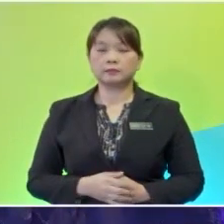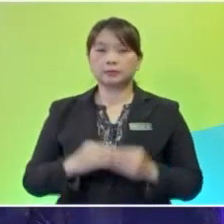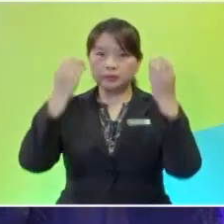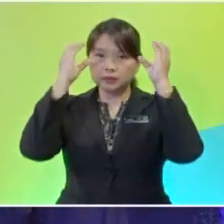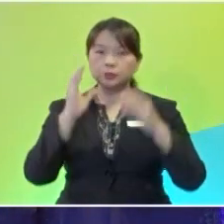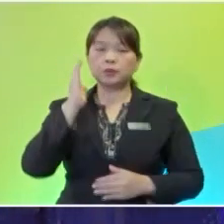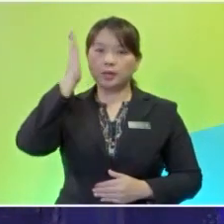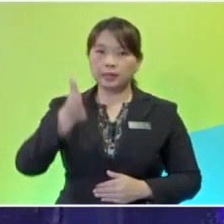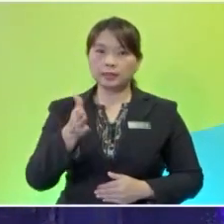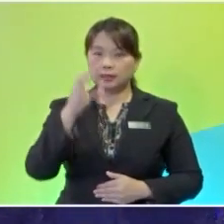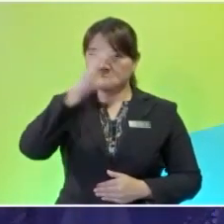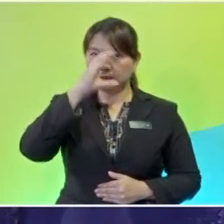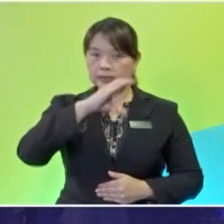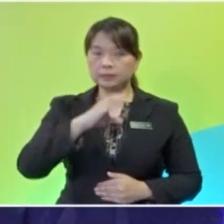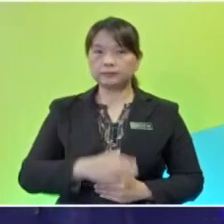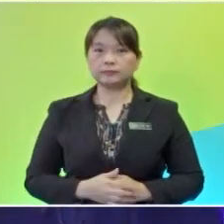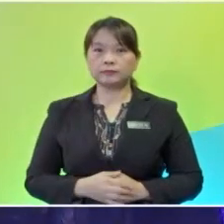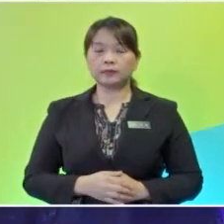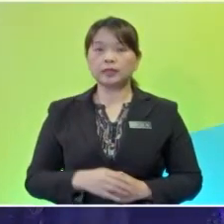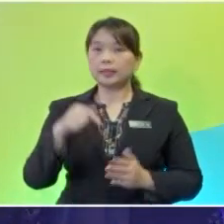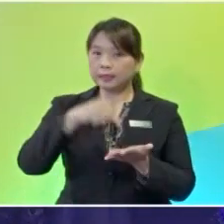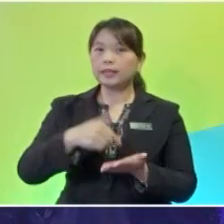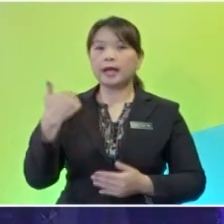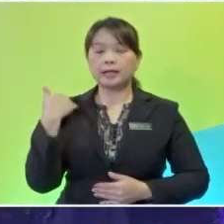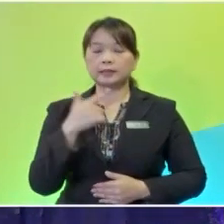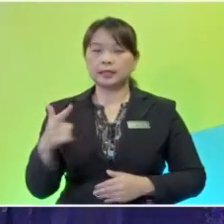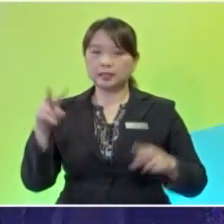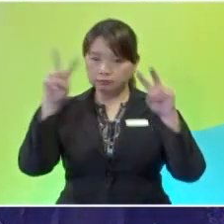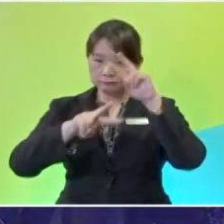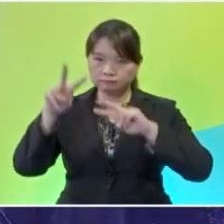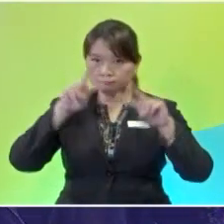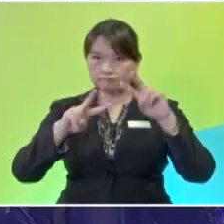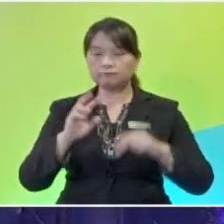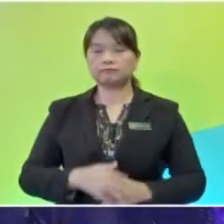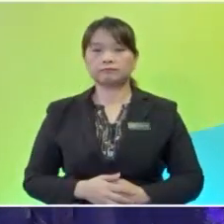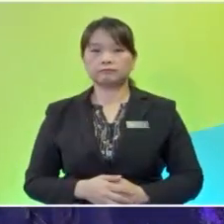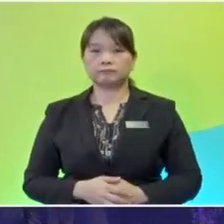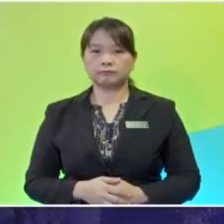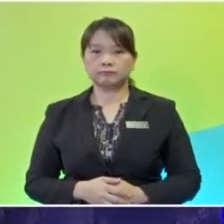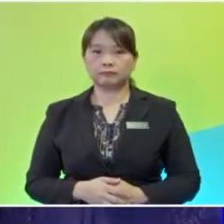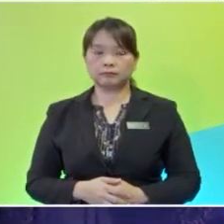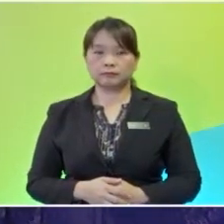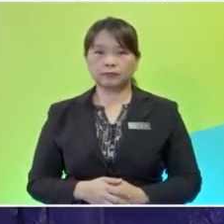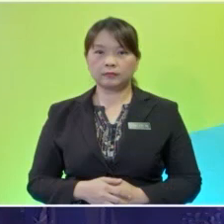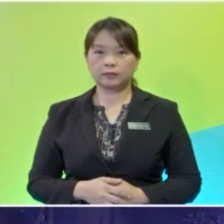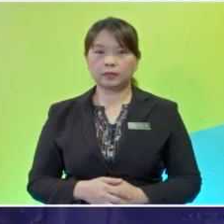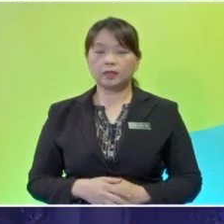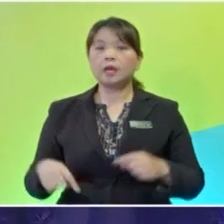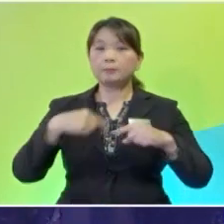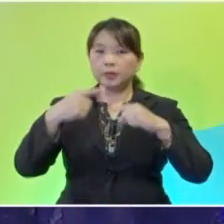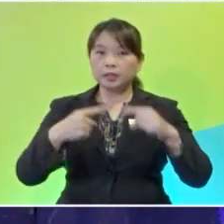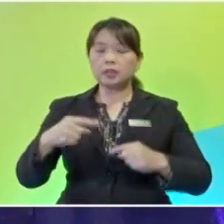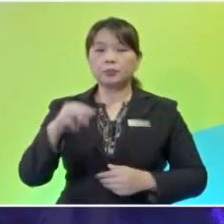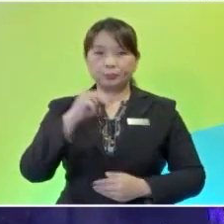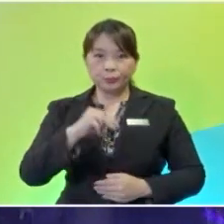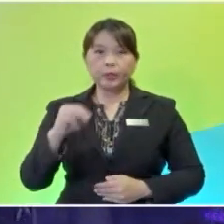旁巡视，所以这个就是我们所谓的观察，这一个很重要。然后我们观察了，看到发生呢，看到学生呢在学习上，如